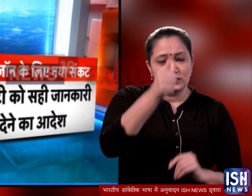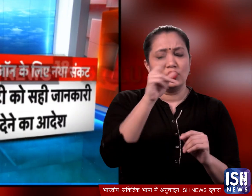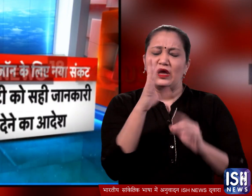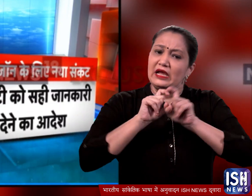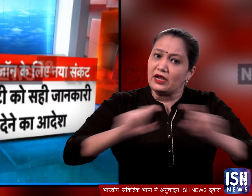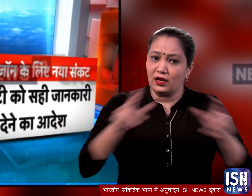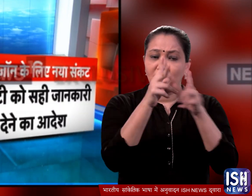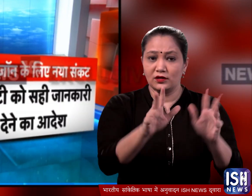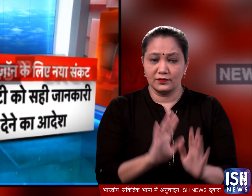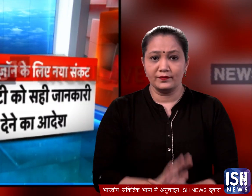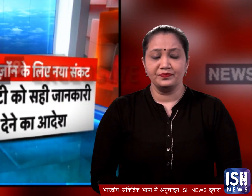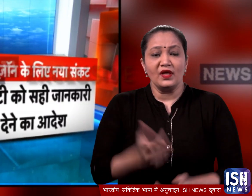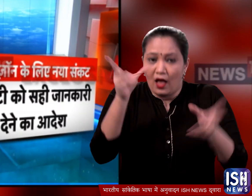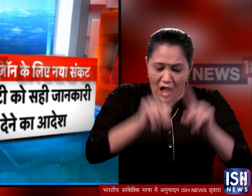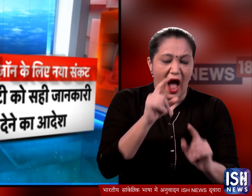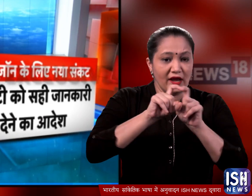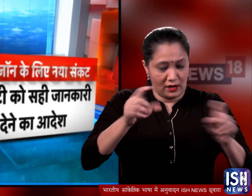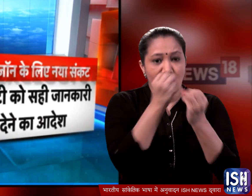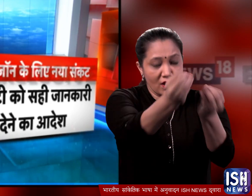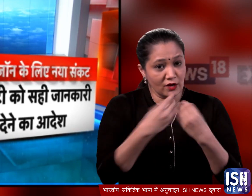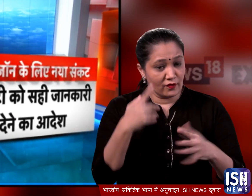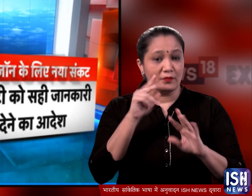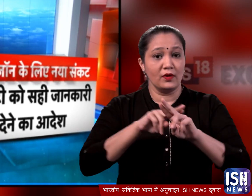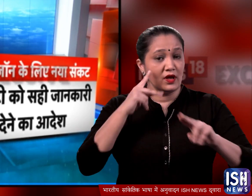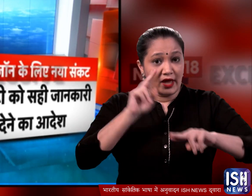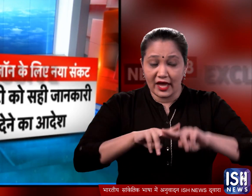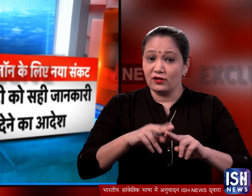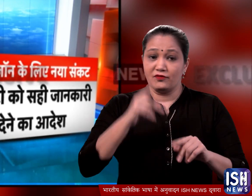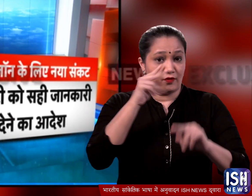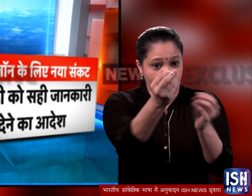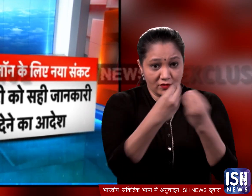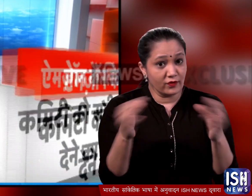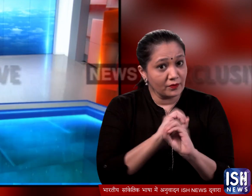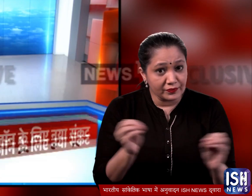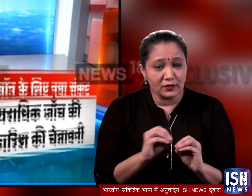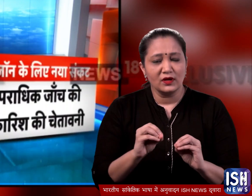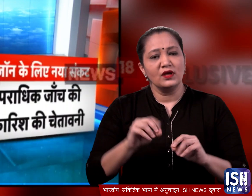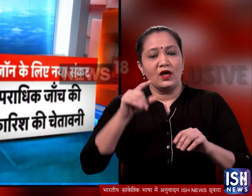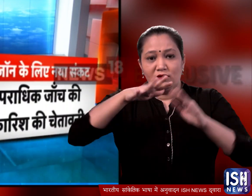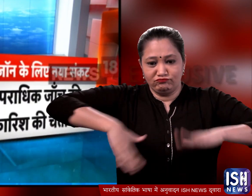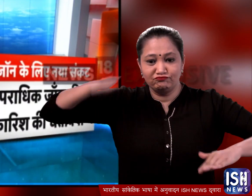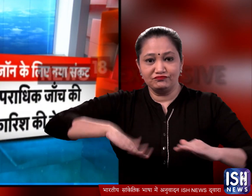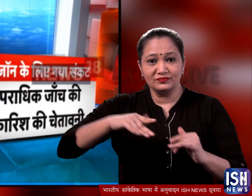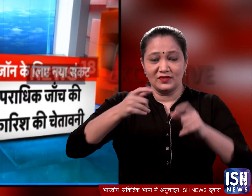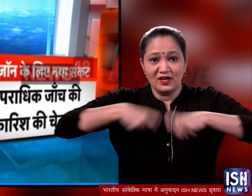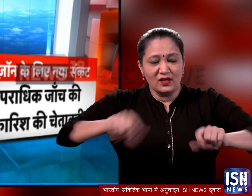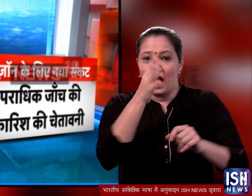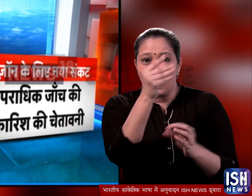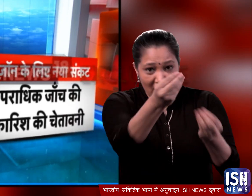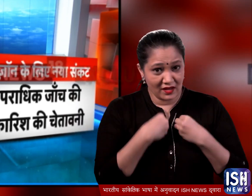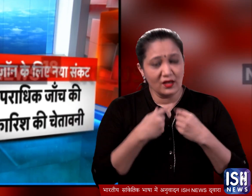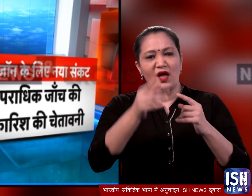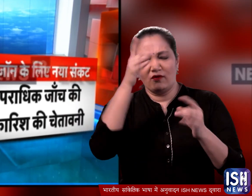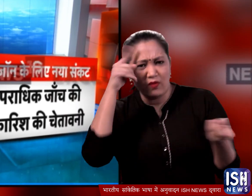अधिकारियों को 2 टूक कहा गया कि वो दोबारा सही जानकारी कमेटी के सामने दें और अगर ऐसा नहीं होता है तो संसदीय कमेटी के सामने